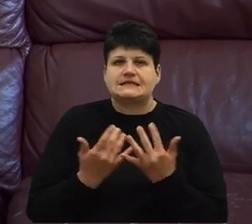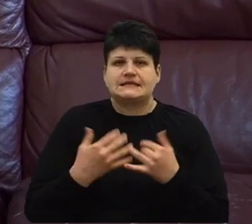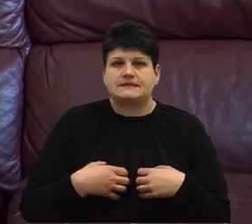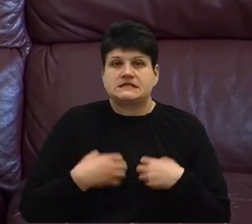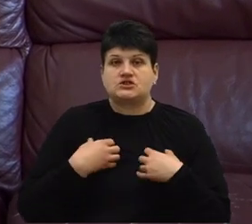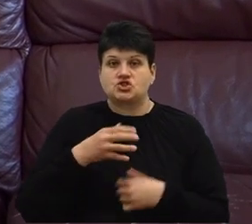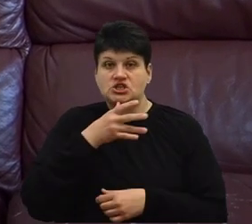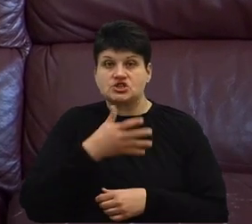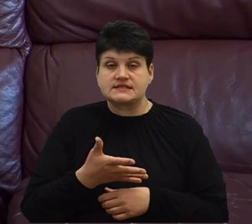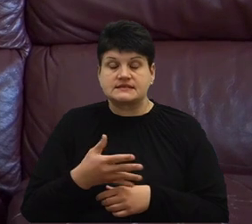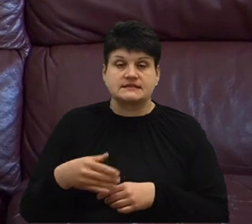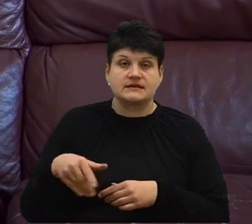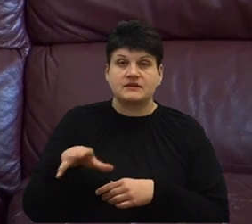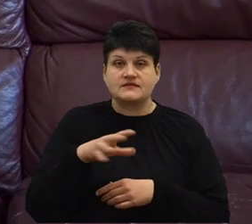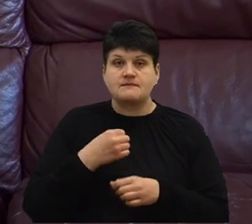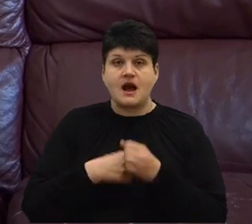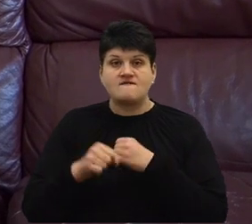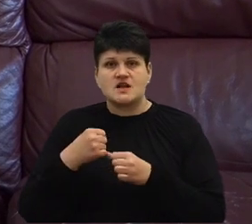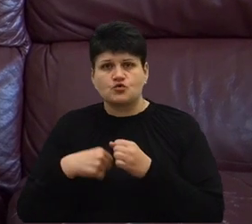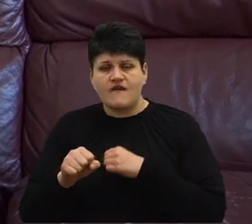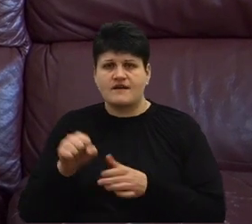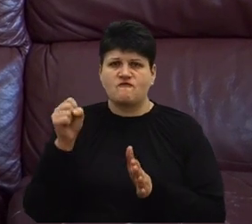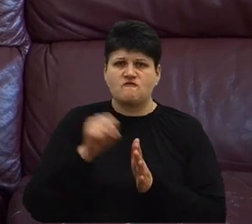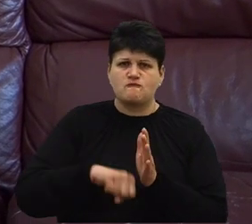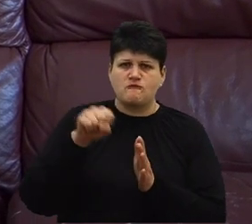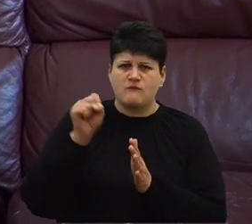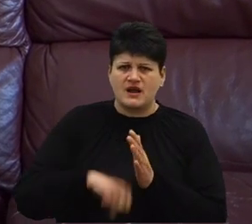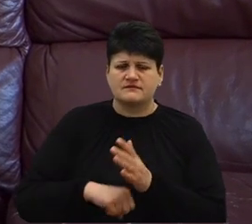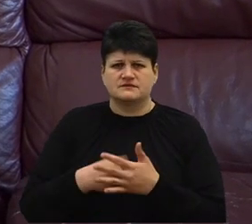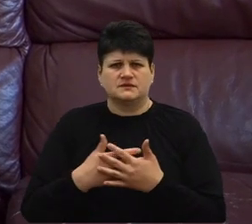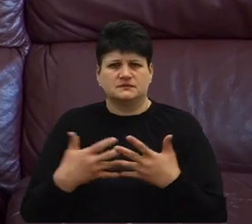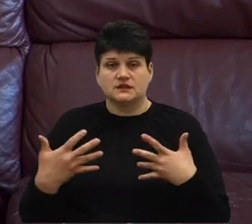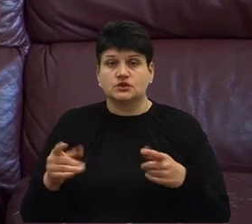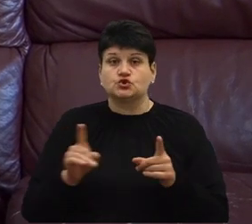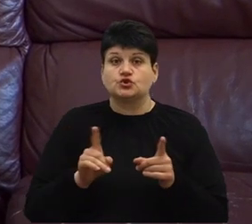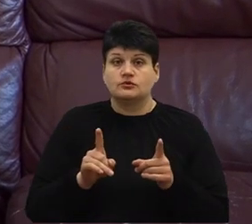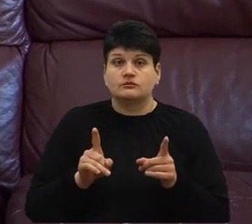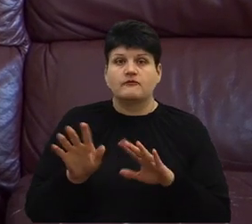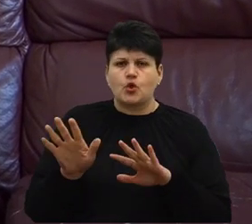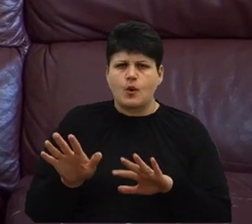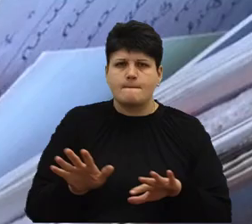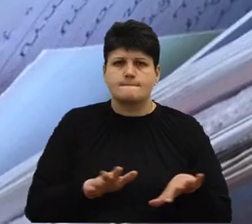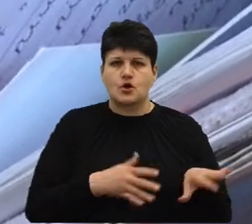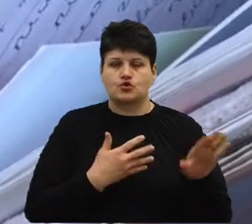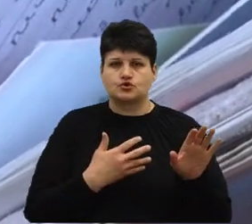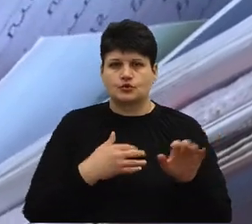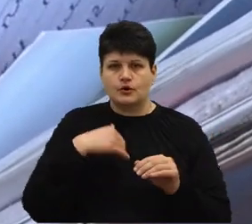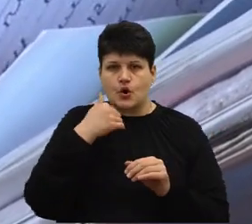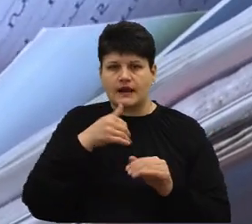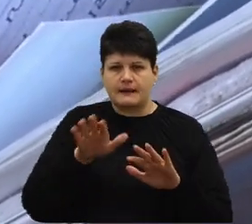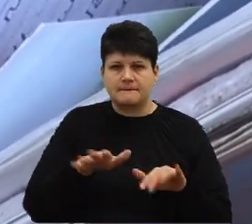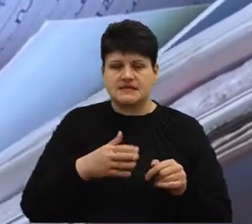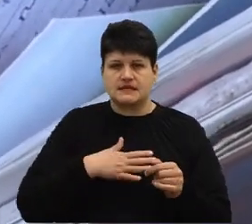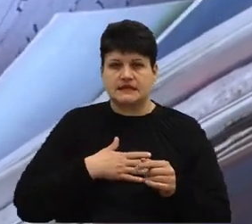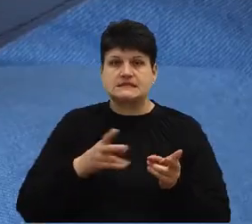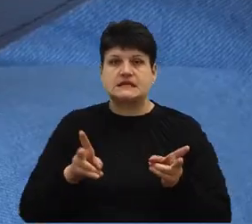страшні часи з тими всіма ґвалтуваннями вбивствами щоб воно якось пройшло крізь роки після нас і